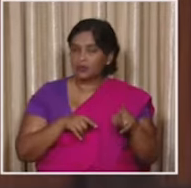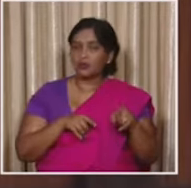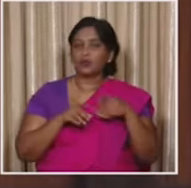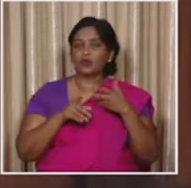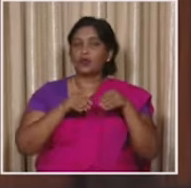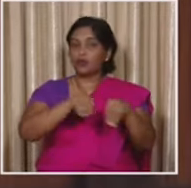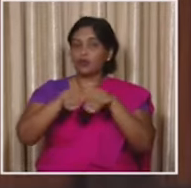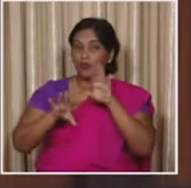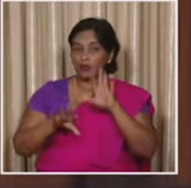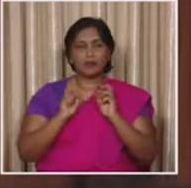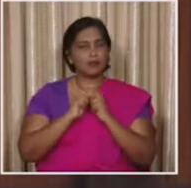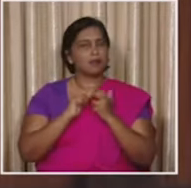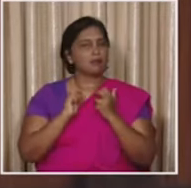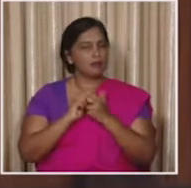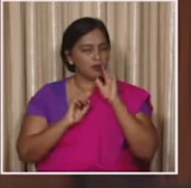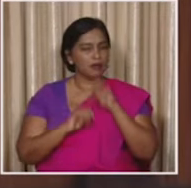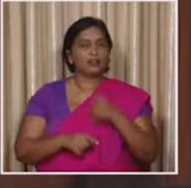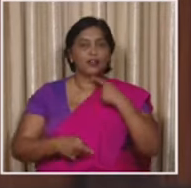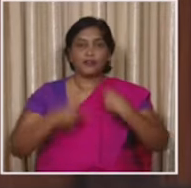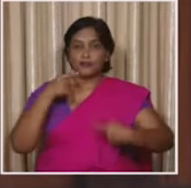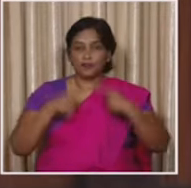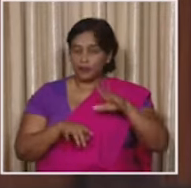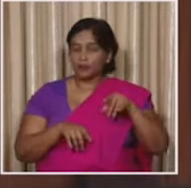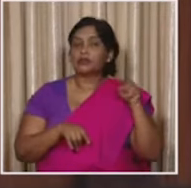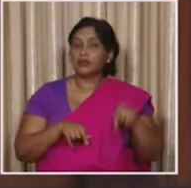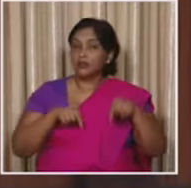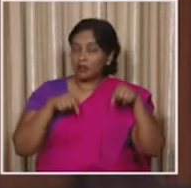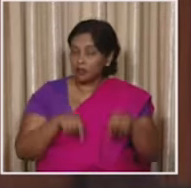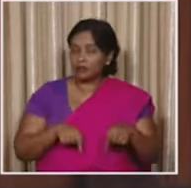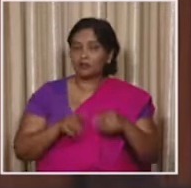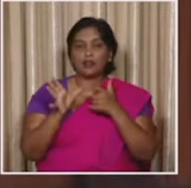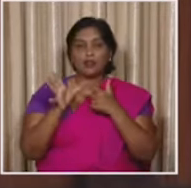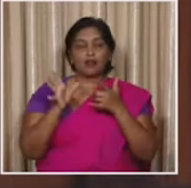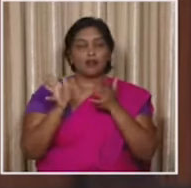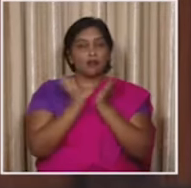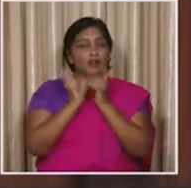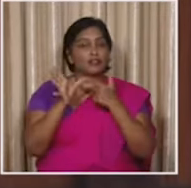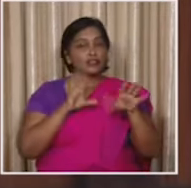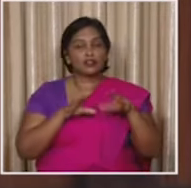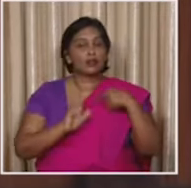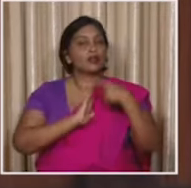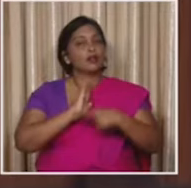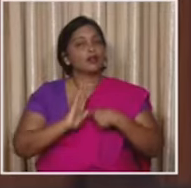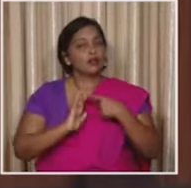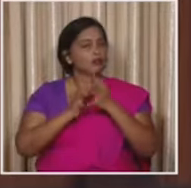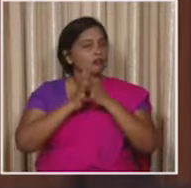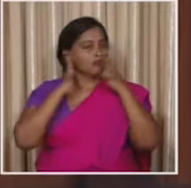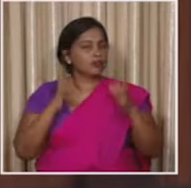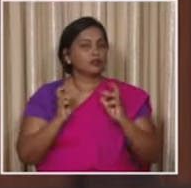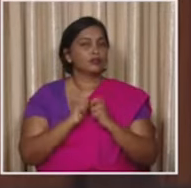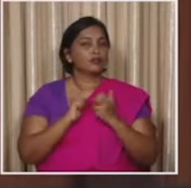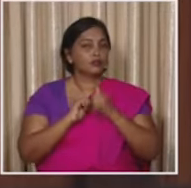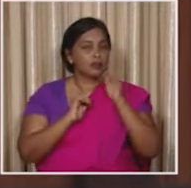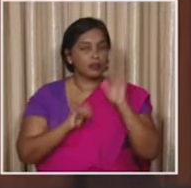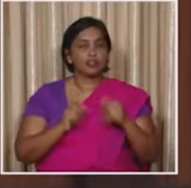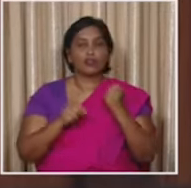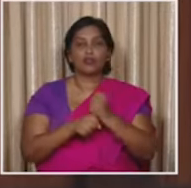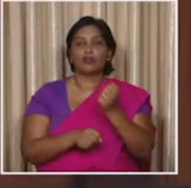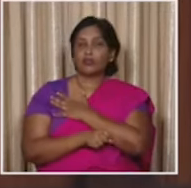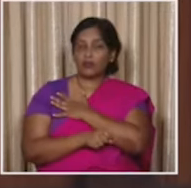வனசத்துன்கே கோவிண்ட சிதுவன ஹானிய பிலிபந்த மே விவாத திம்பட்ட அதை மே வனசத்துன்ட வட மே லங்காவட்ட லொகுமஹானிய கருப்பு